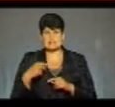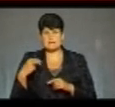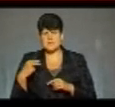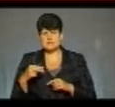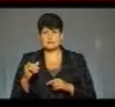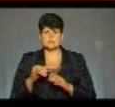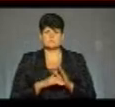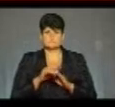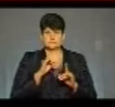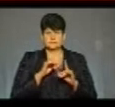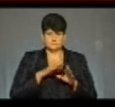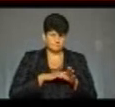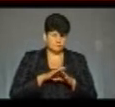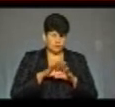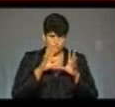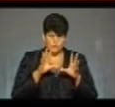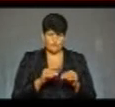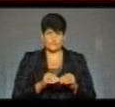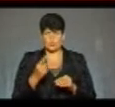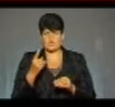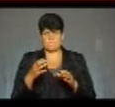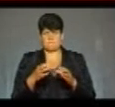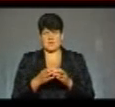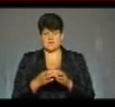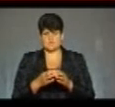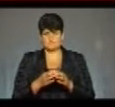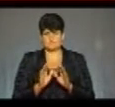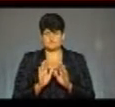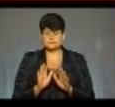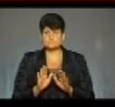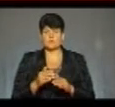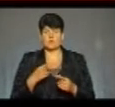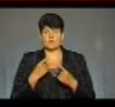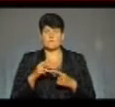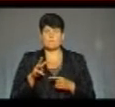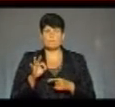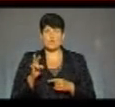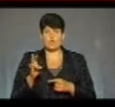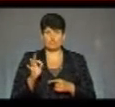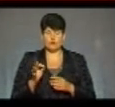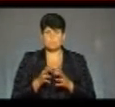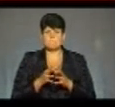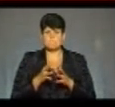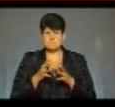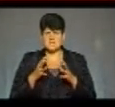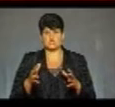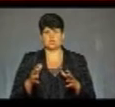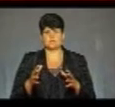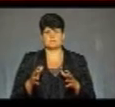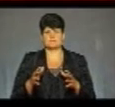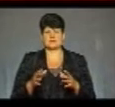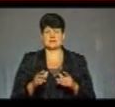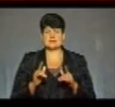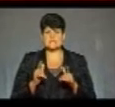президентові, і на Верховній Раді повністю, тобто фактично на одній партії. Так. От ми говоримо про монобільшість, так, про коаліцію, яка фактично